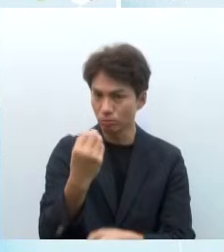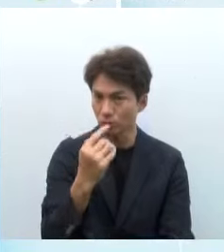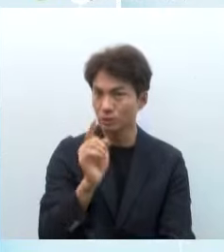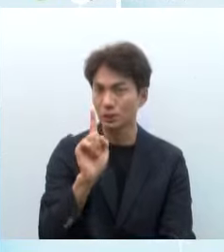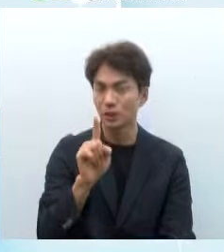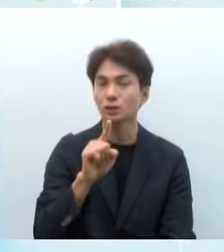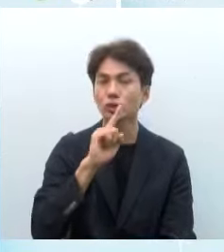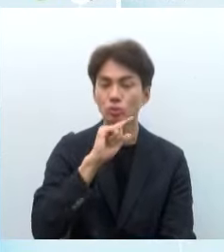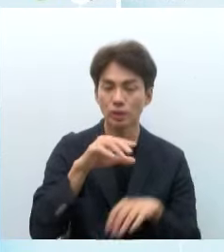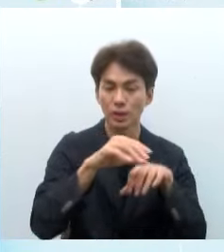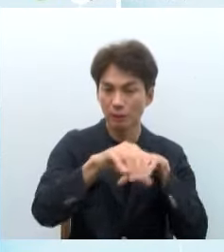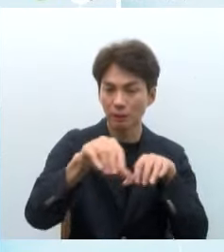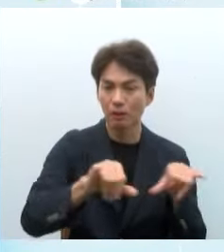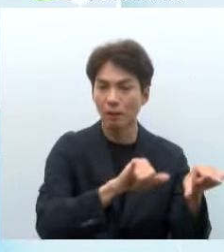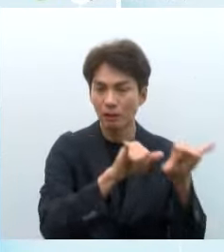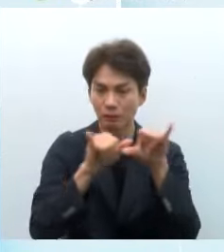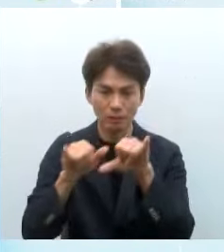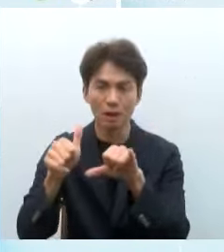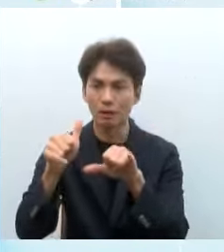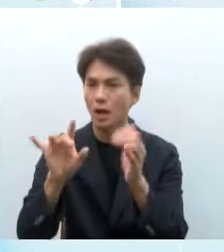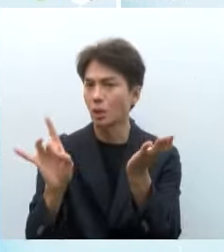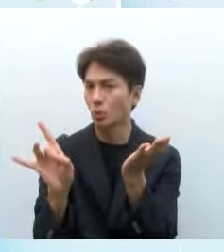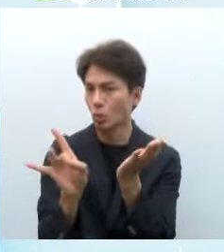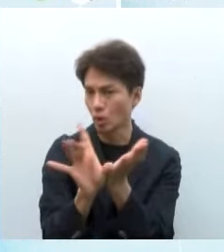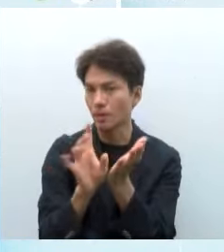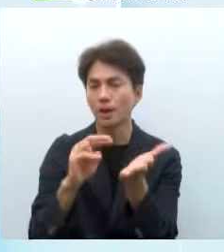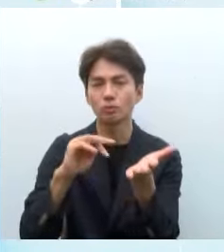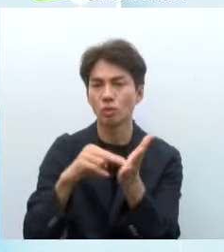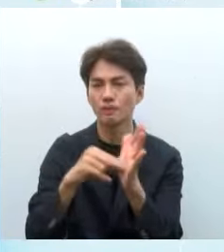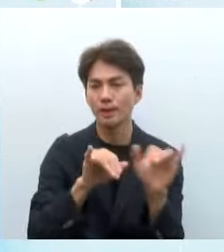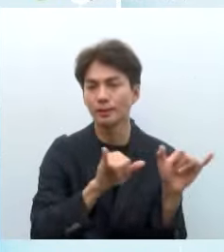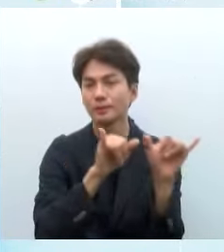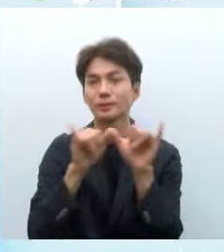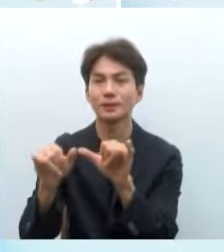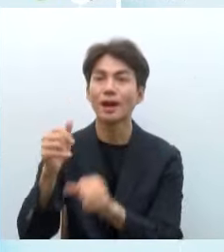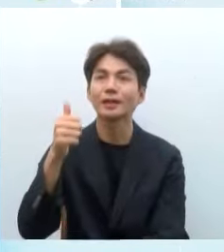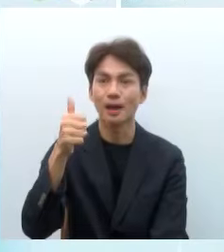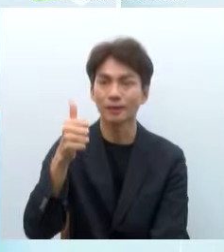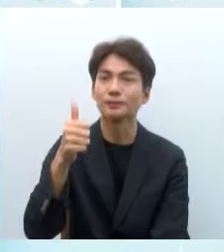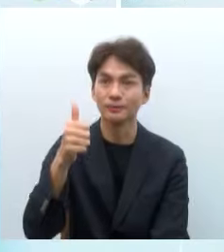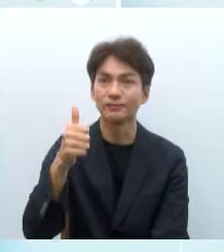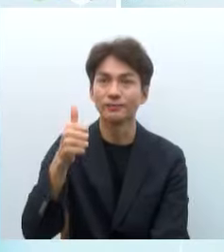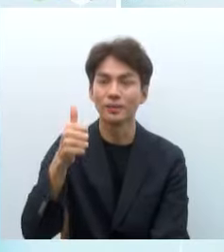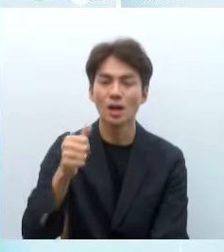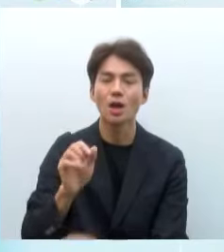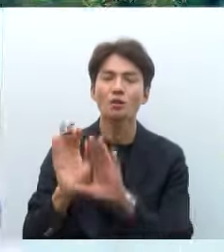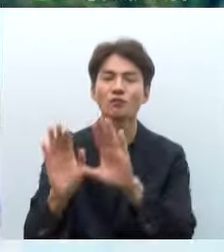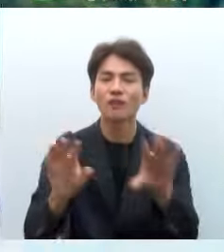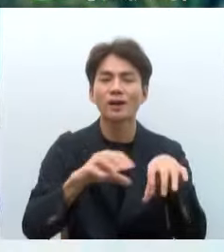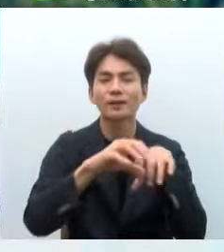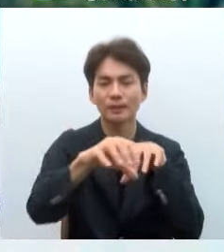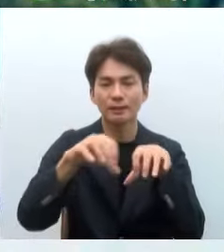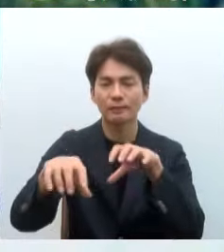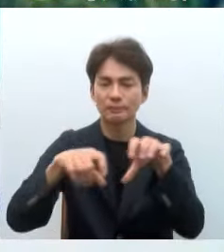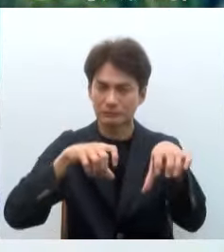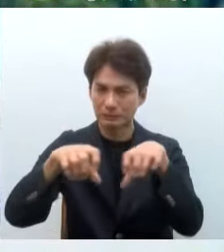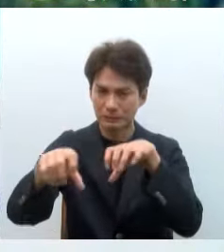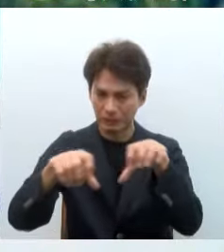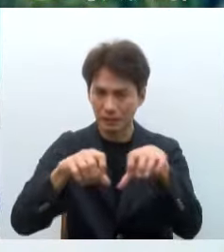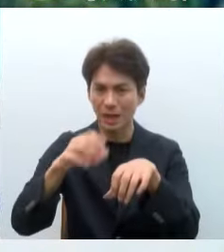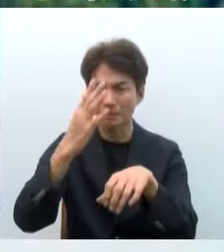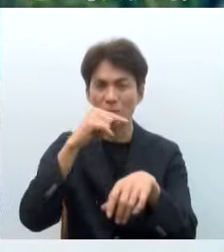ตไหนรับย้ายได้ถือเป็นประสิทธิภาพในการบริหารเขตพื้นที่นะครับก็ฝากเขตพื้นที่บริหารจัดการเพื่อต้นทางจะ